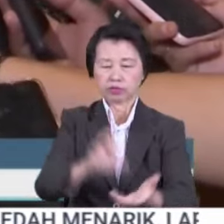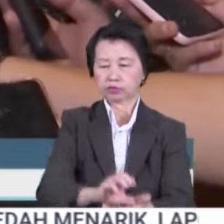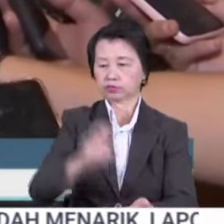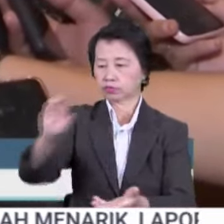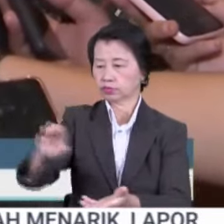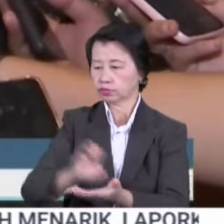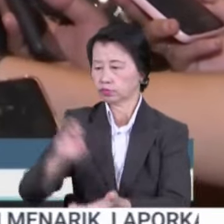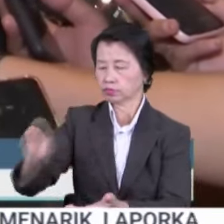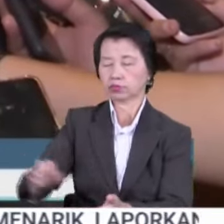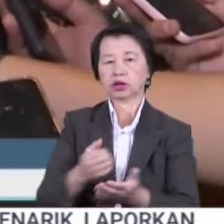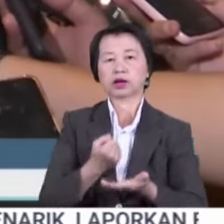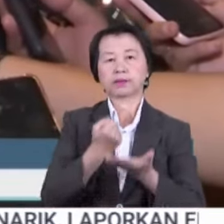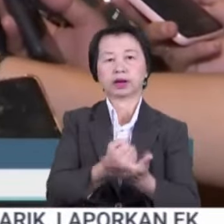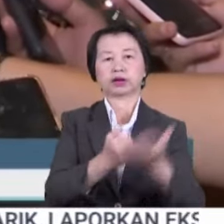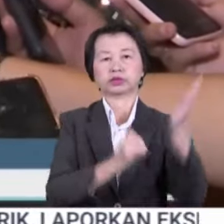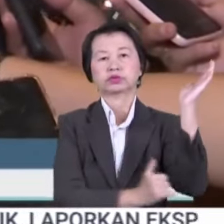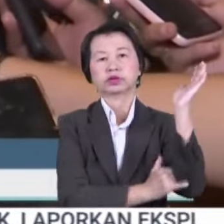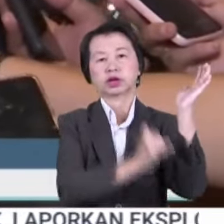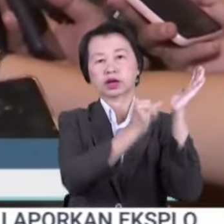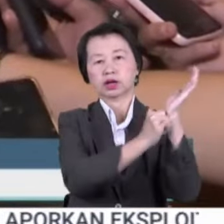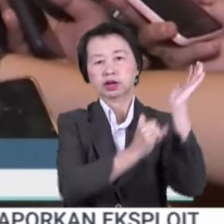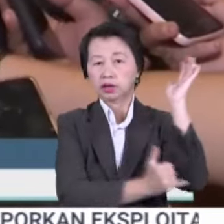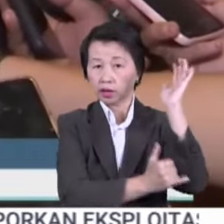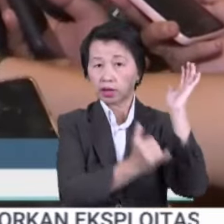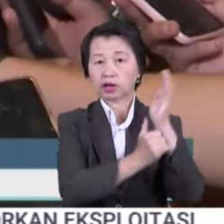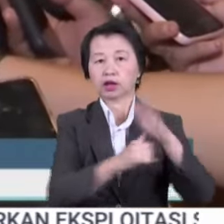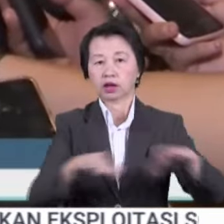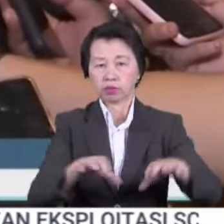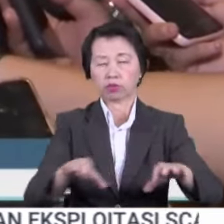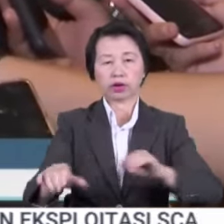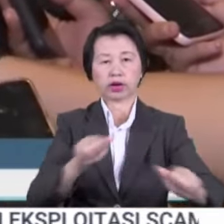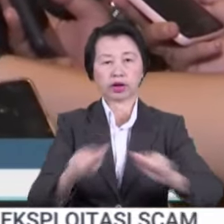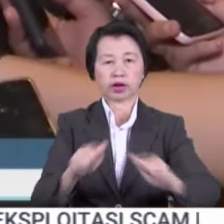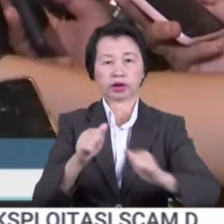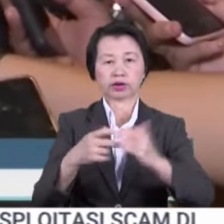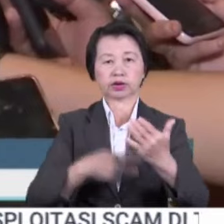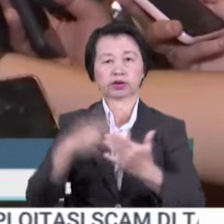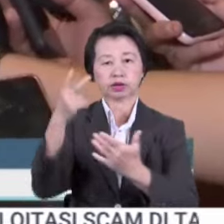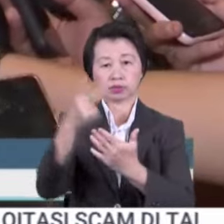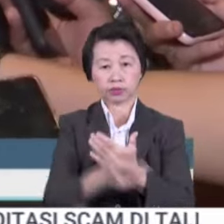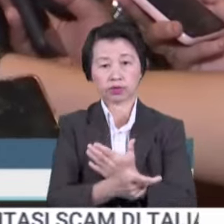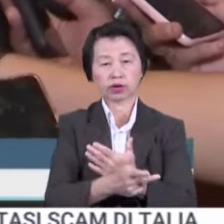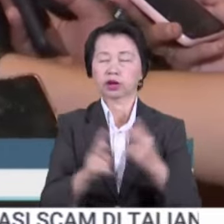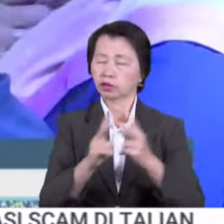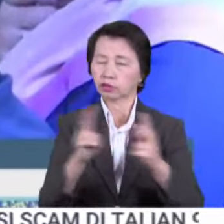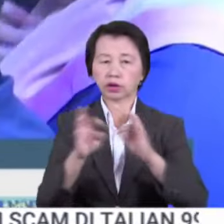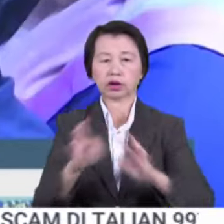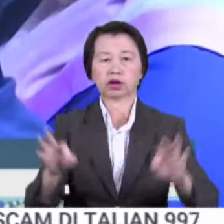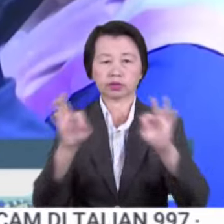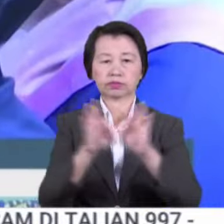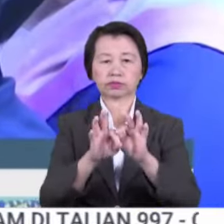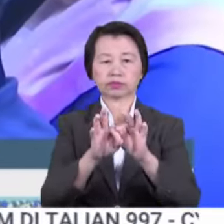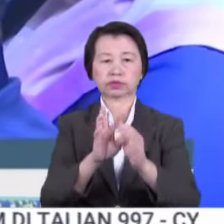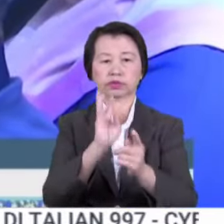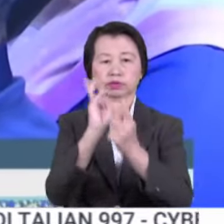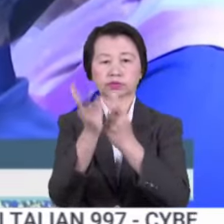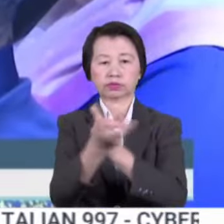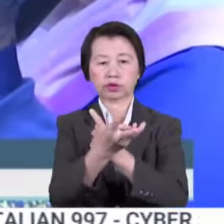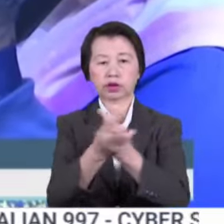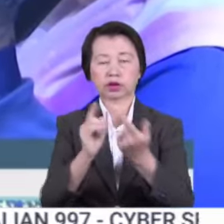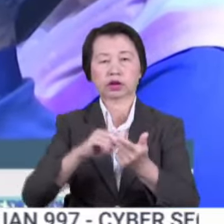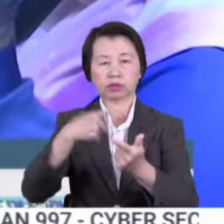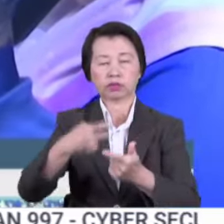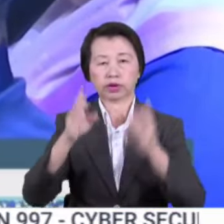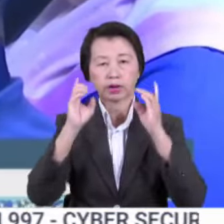yayasan ini untuk membuat activity program yang sangat penting adalah program kebajikan program